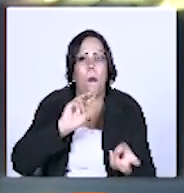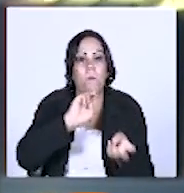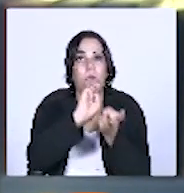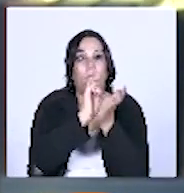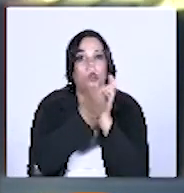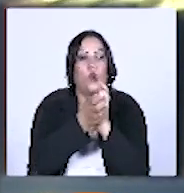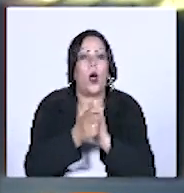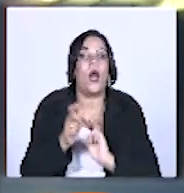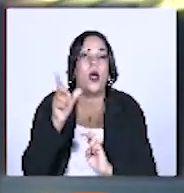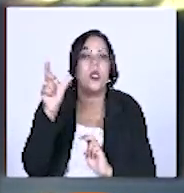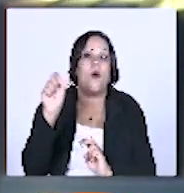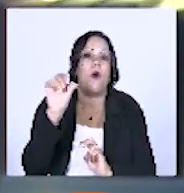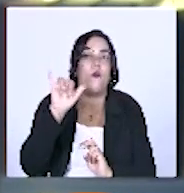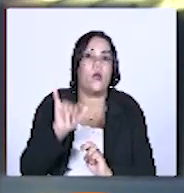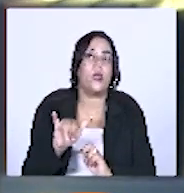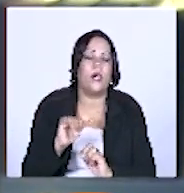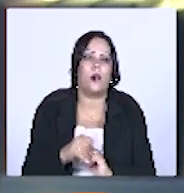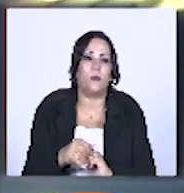نوويه